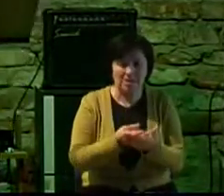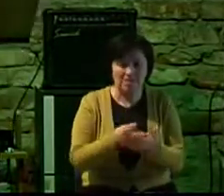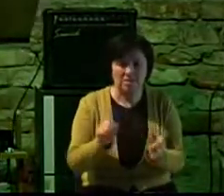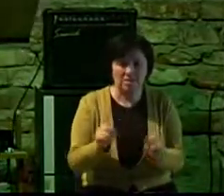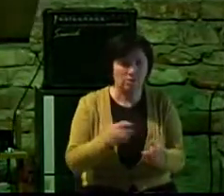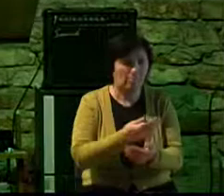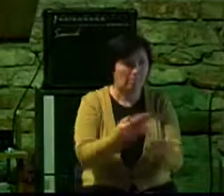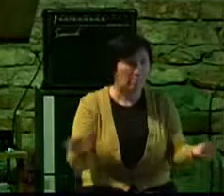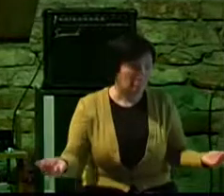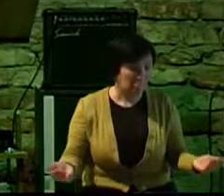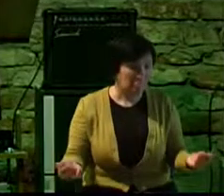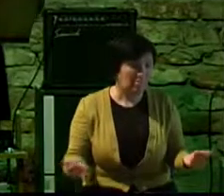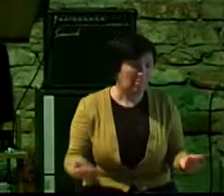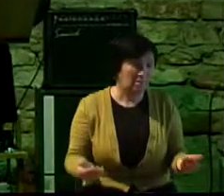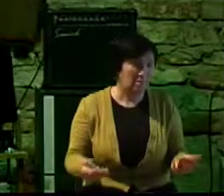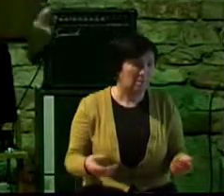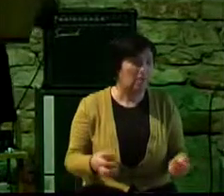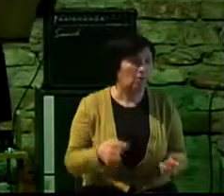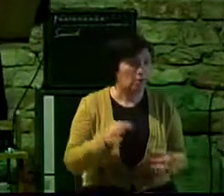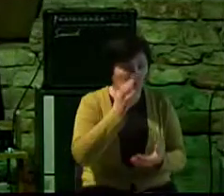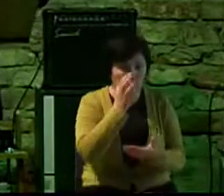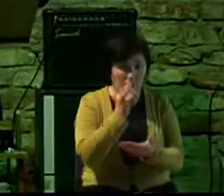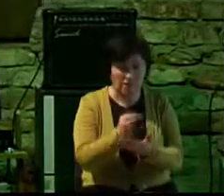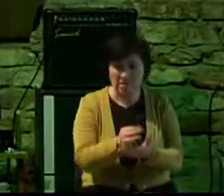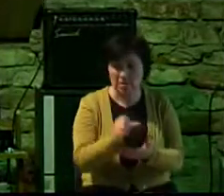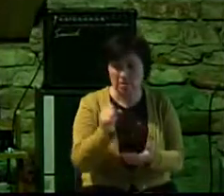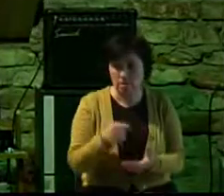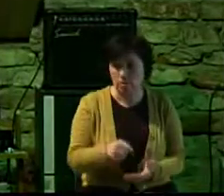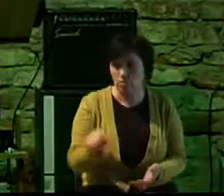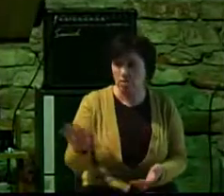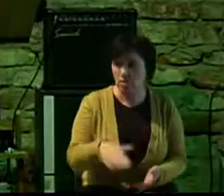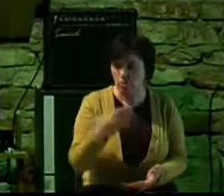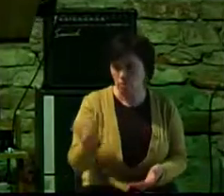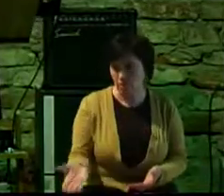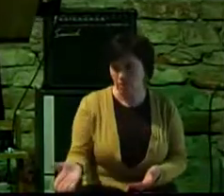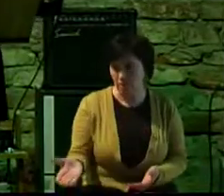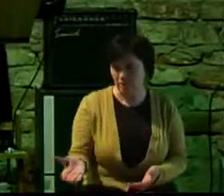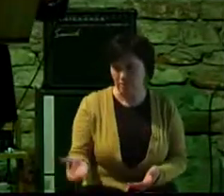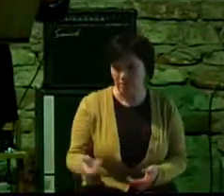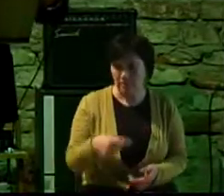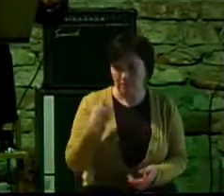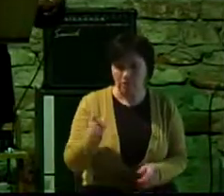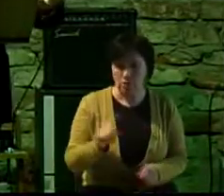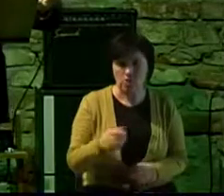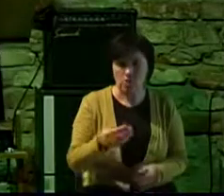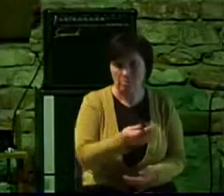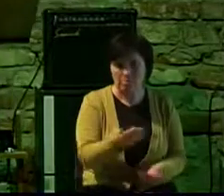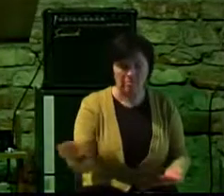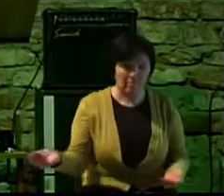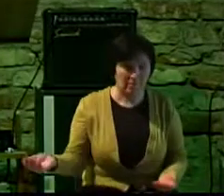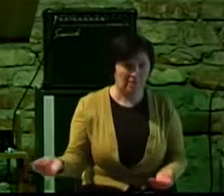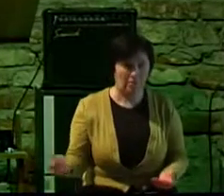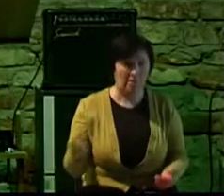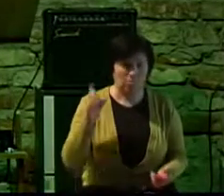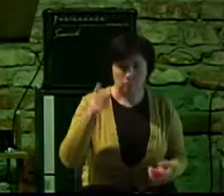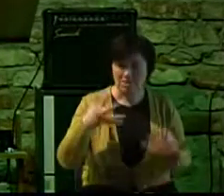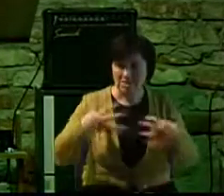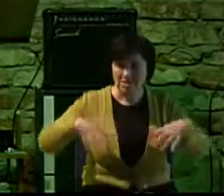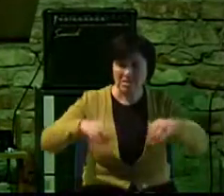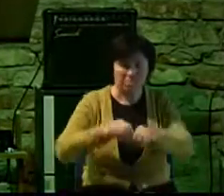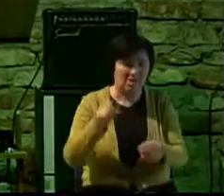том, что мы в определенной степени ответственны друг за друга. Это говорит нам о том, что мы, являясь Божьей